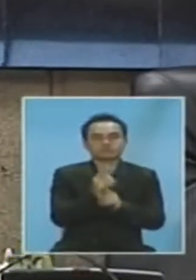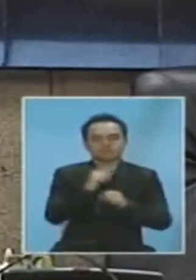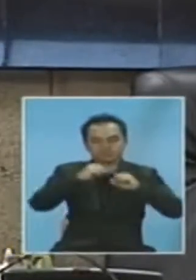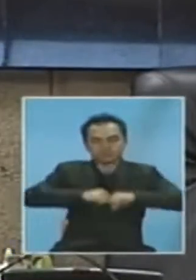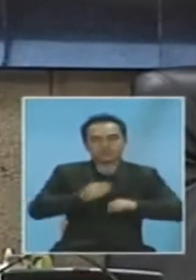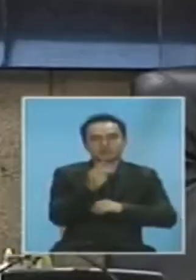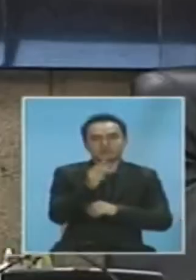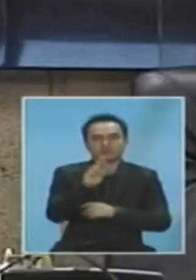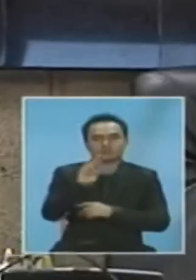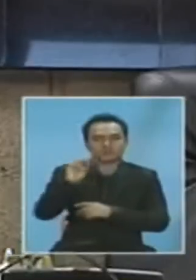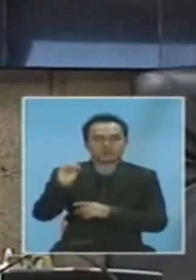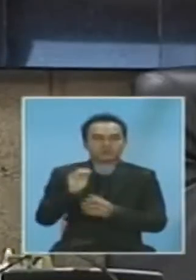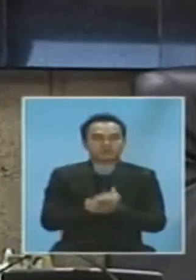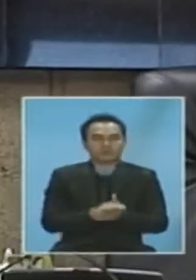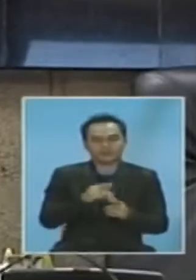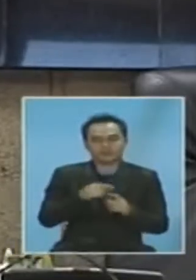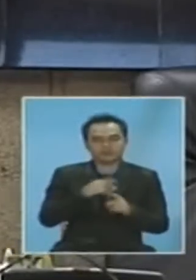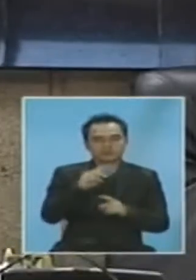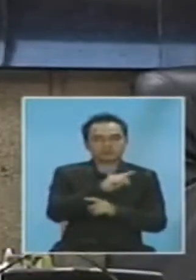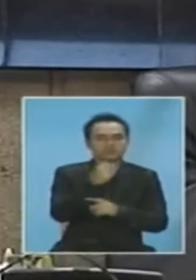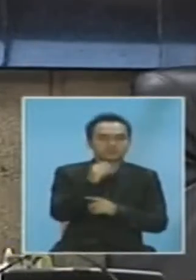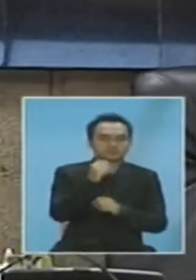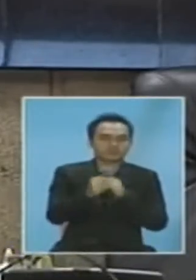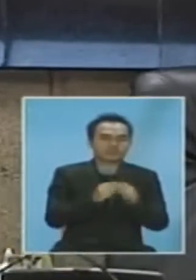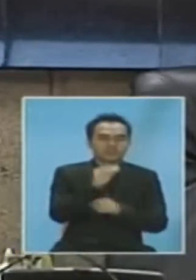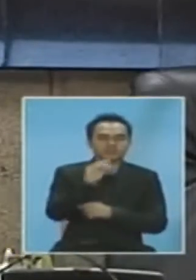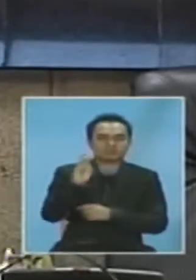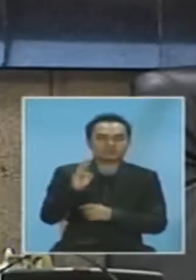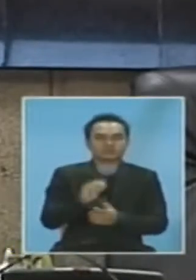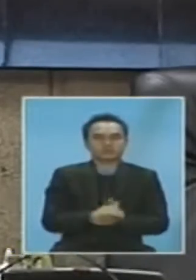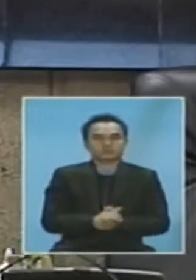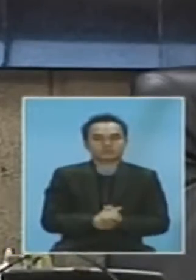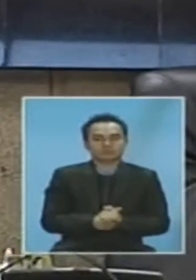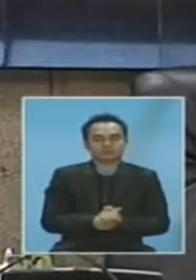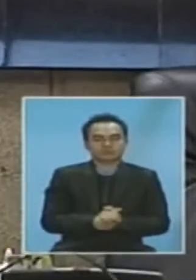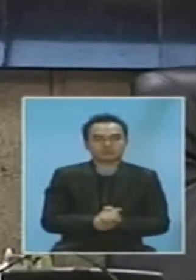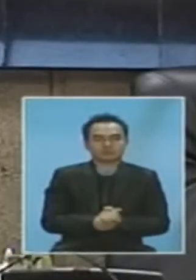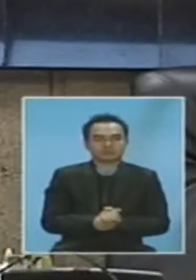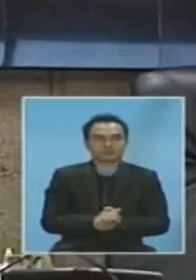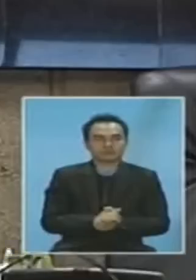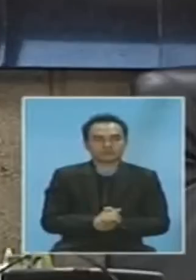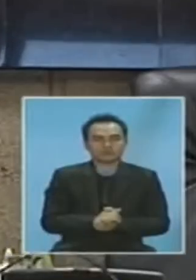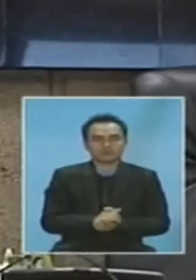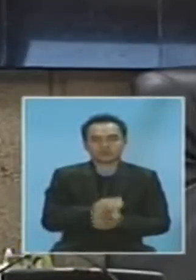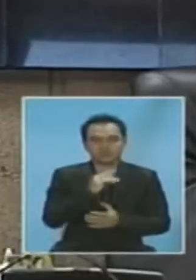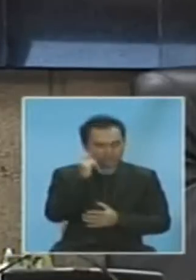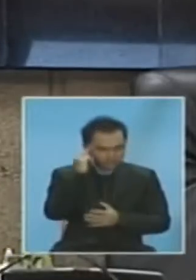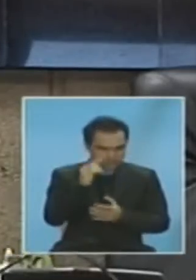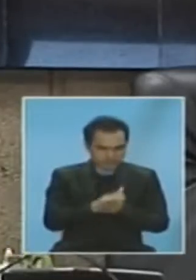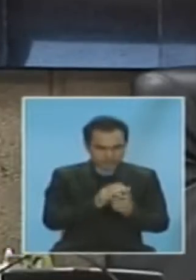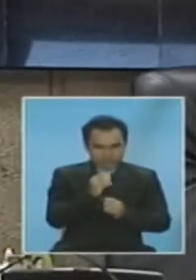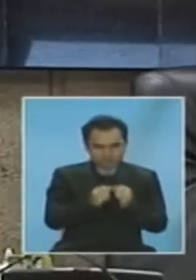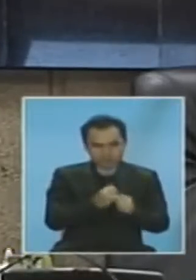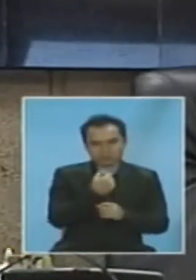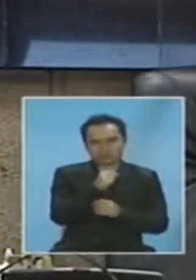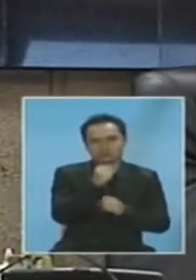มื่อวันที่10มิถุนายน2556ต่อมา ในวันที่18มิถุนายน